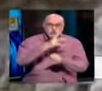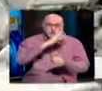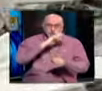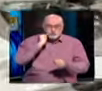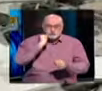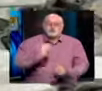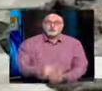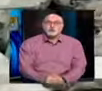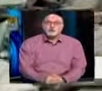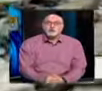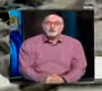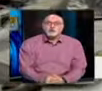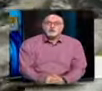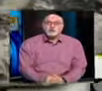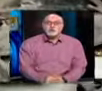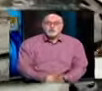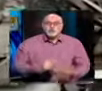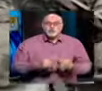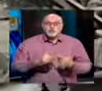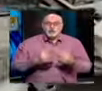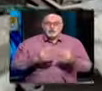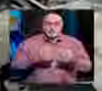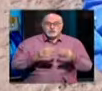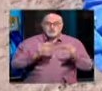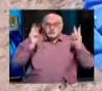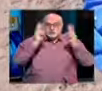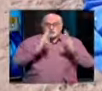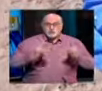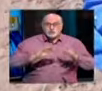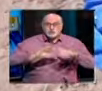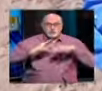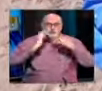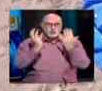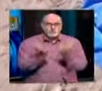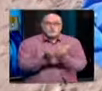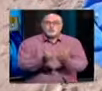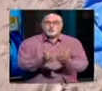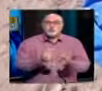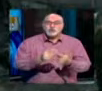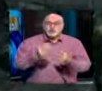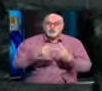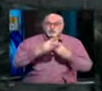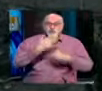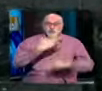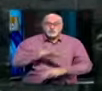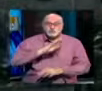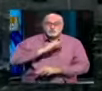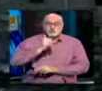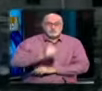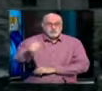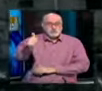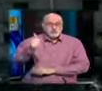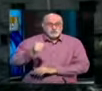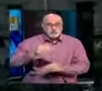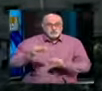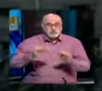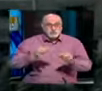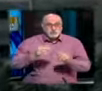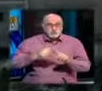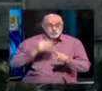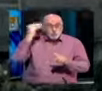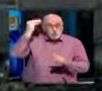الصهيوني، يقف معها القانون الدولي بكل هيئاته ومؤسساته أمام المسؤولية الإنسانية